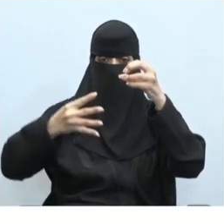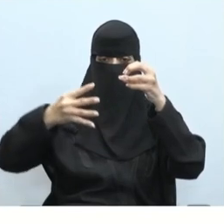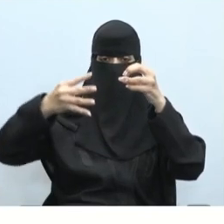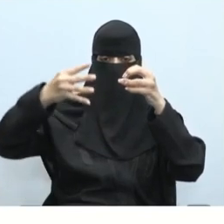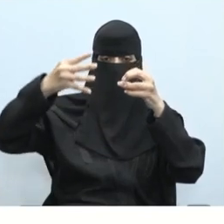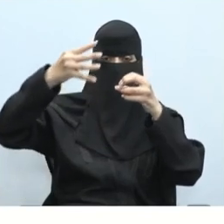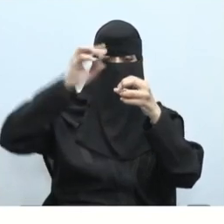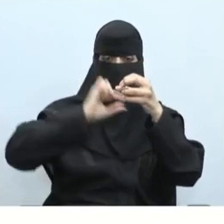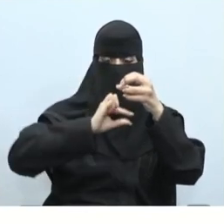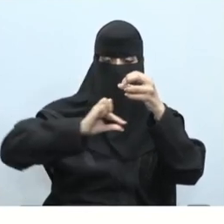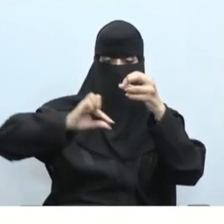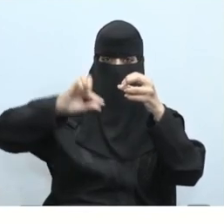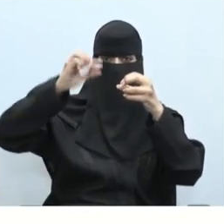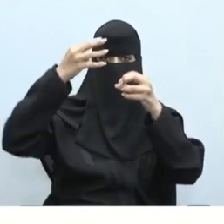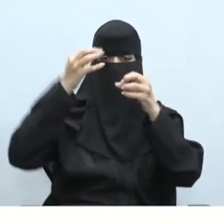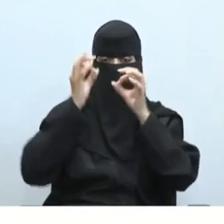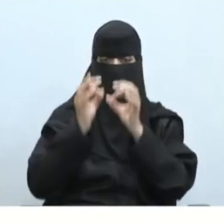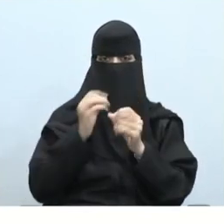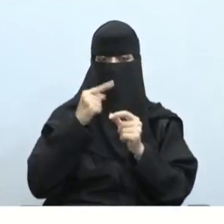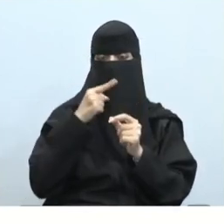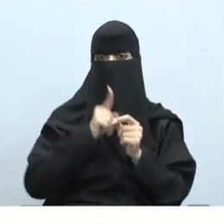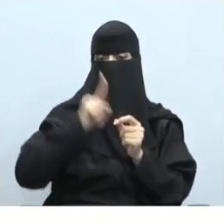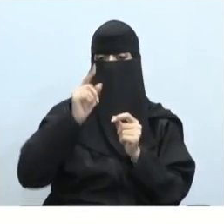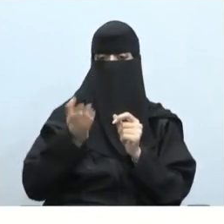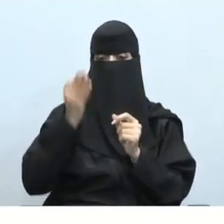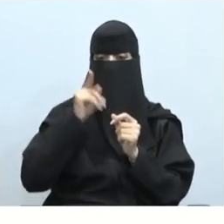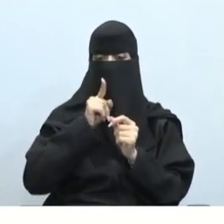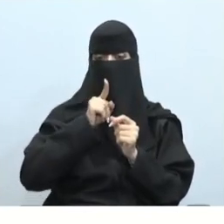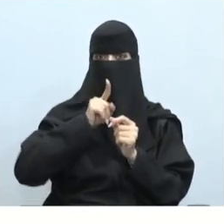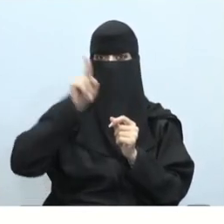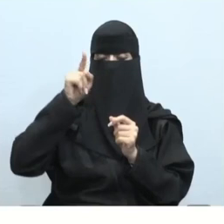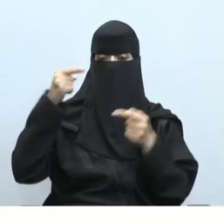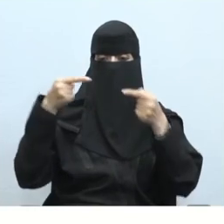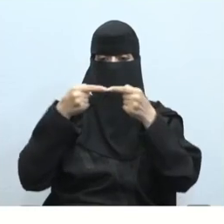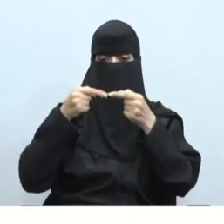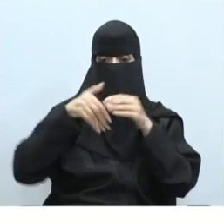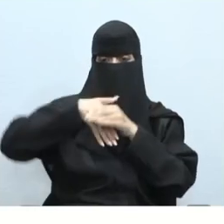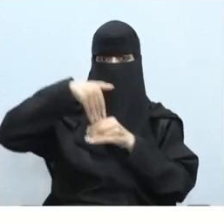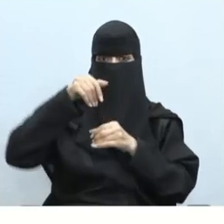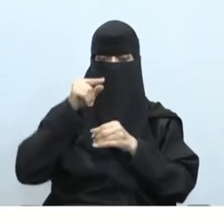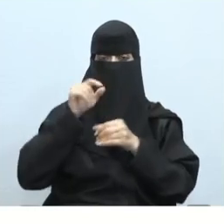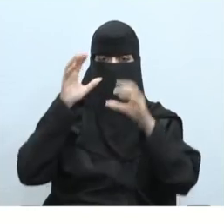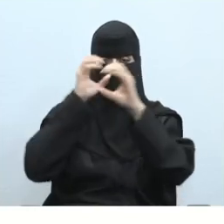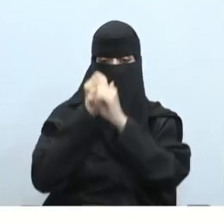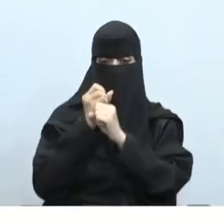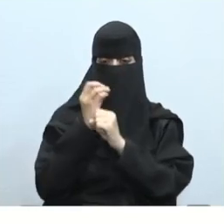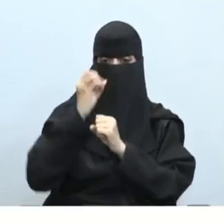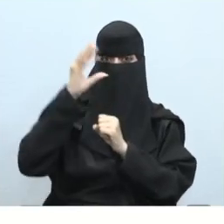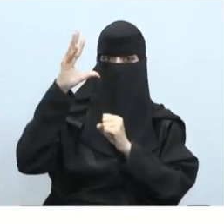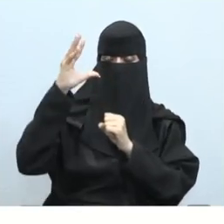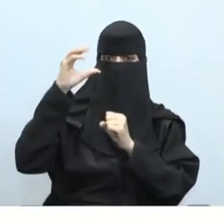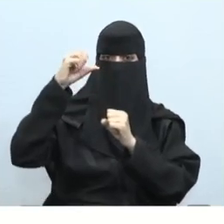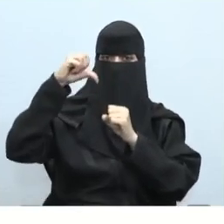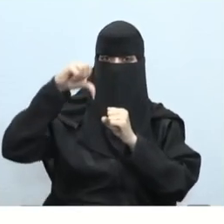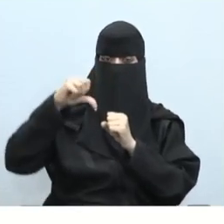دقيق جدا قال تعالى هو الذي خلق الليل والنهار والشمس